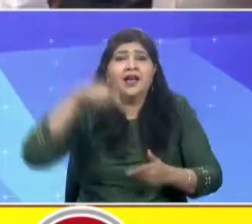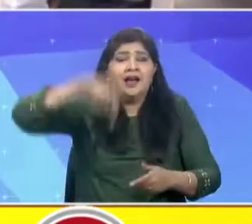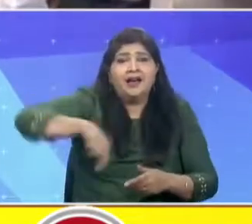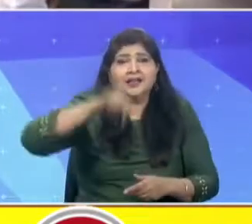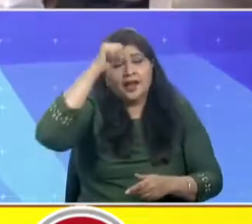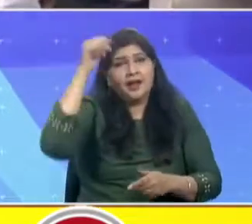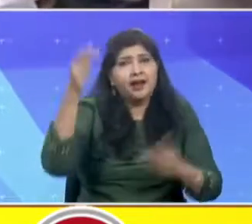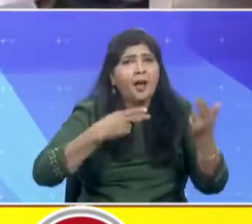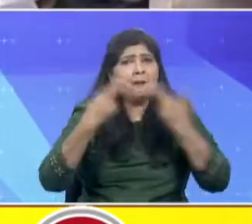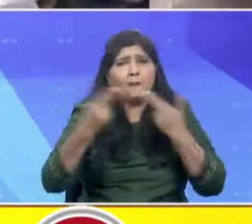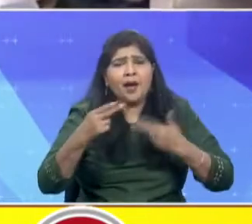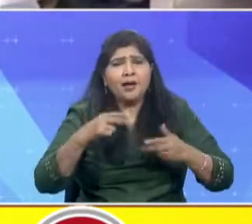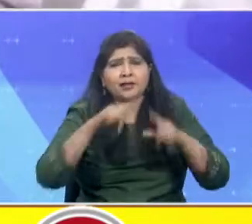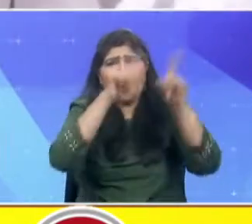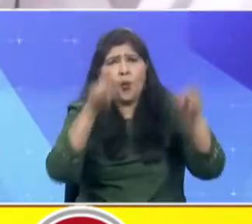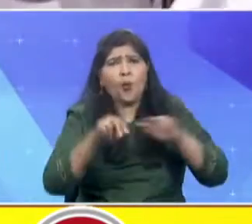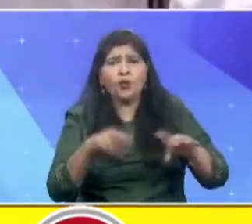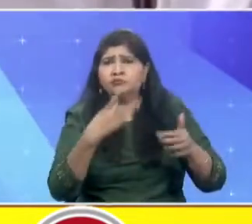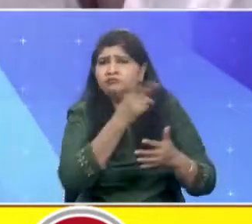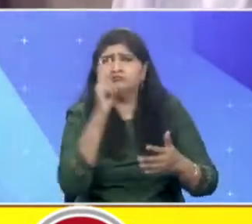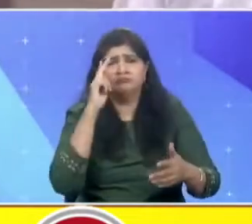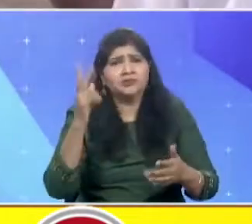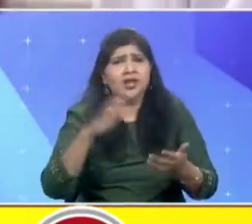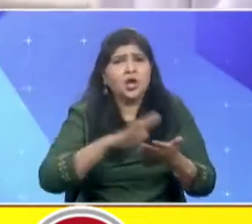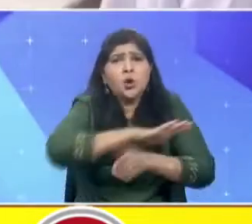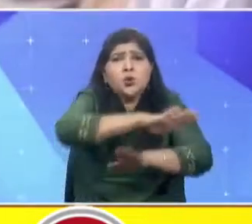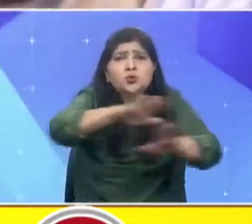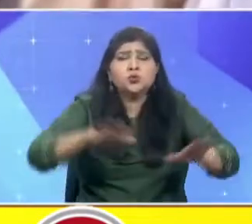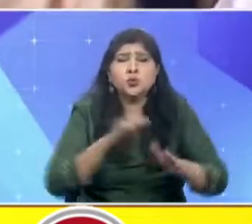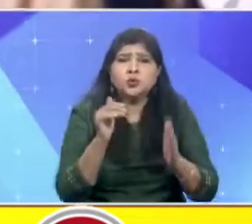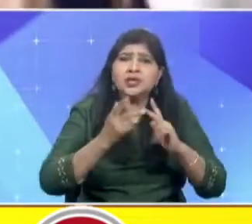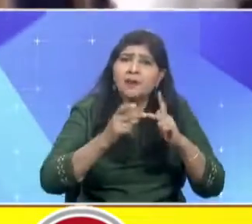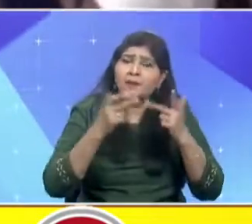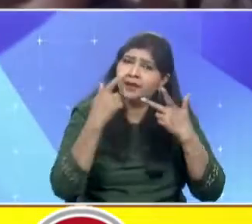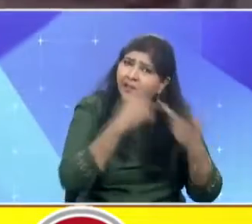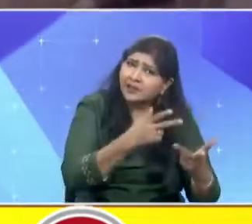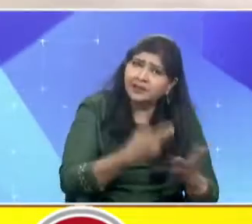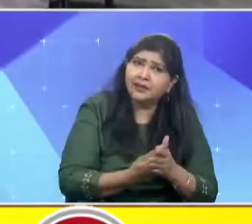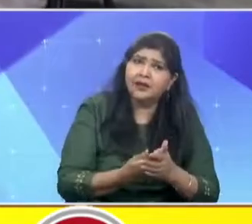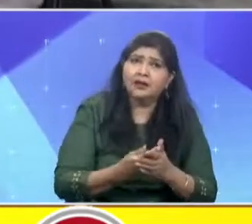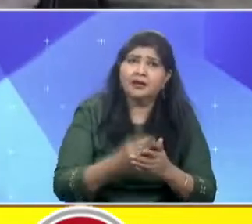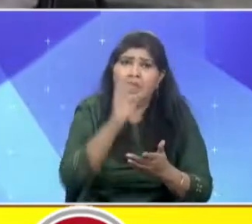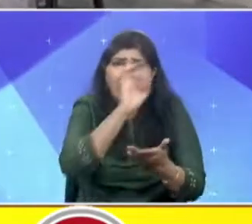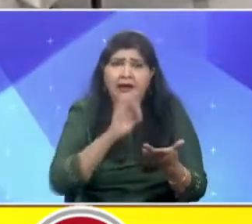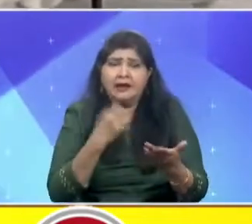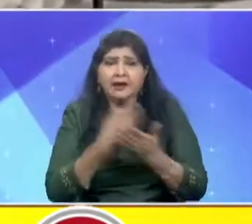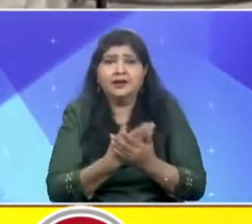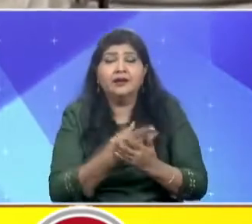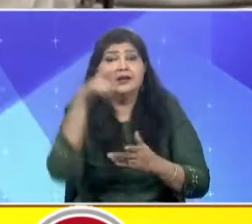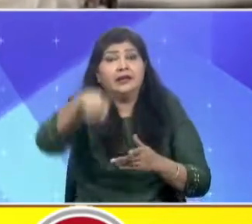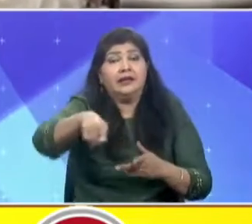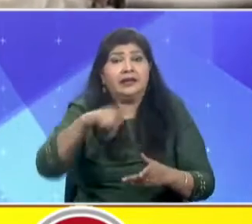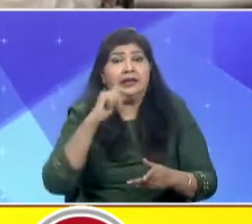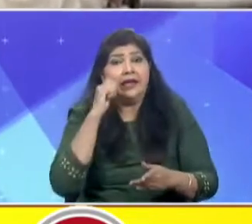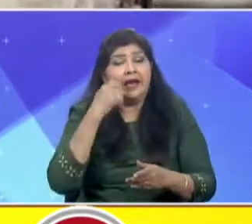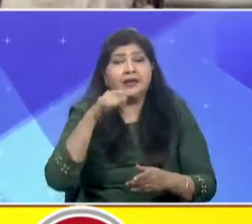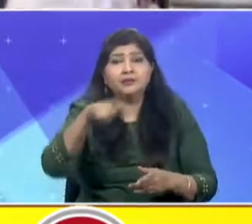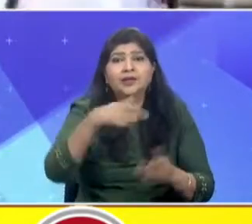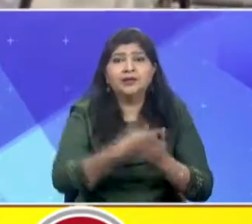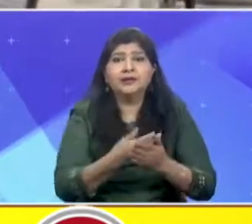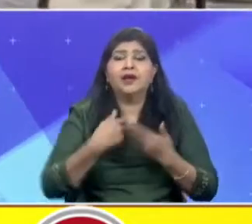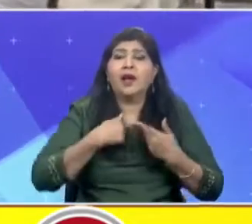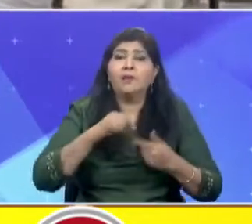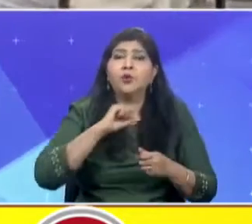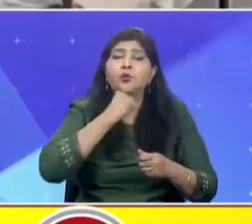का विषय है। मैंने सोशल मीडिया पर कई लोगों का कमेंट देखा कि बाबा शिवानंद